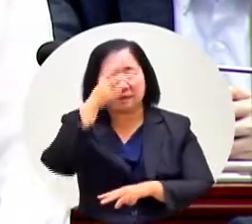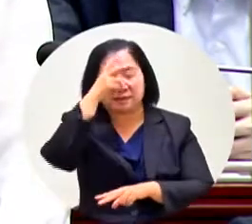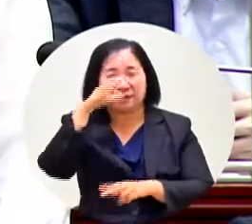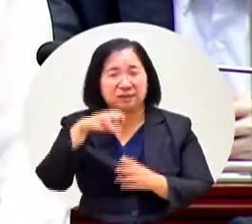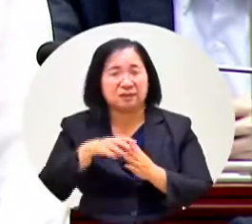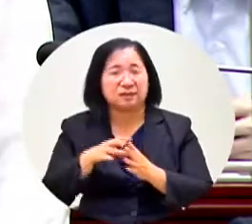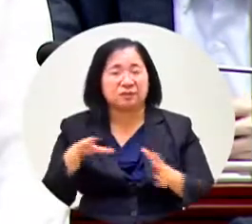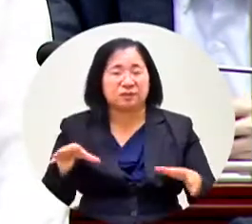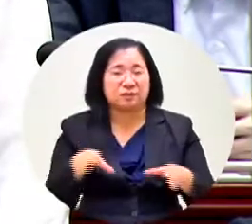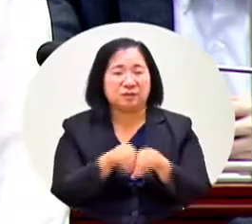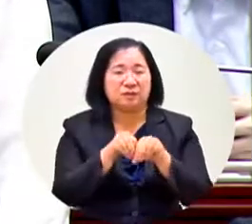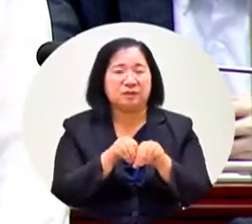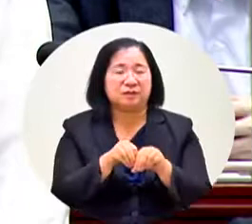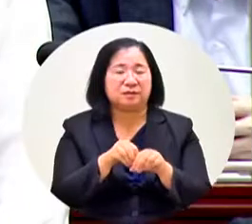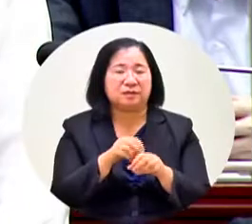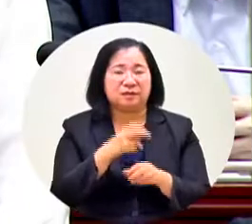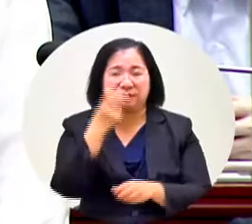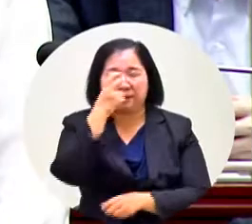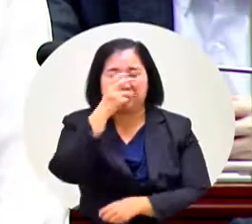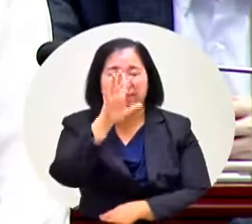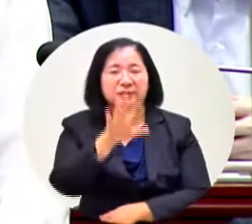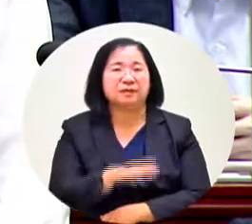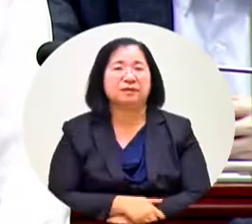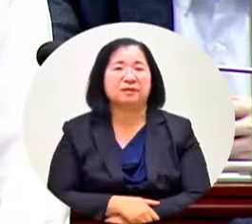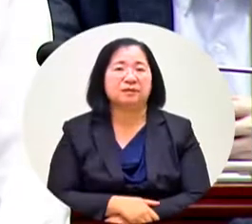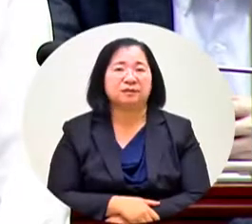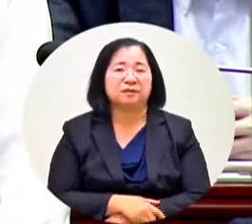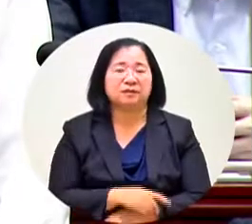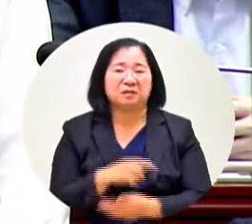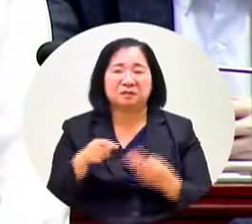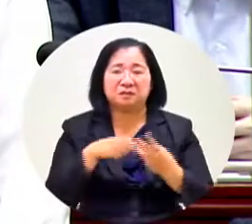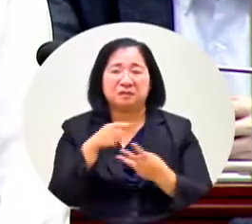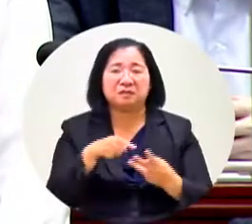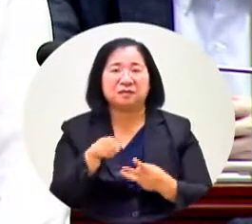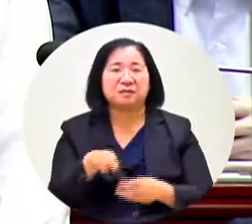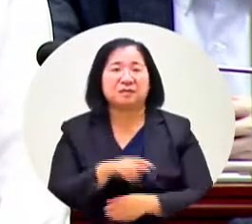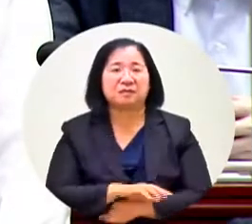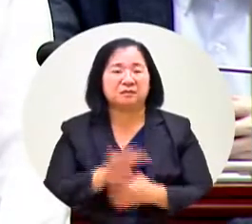办无？ 办了喏，来，你请对镜头讲。